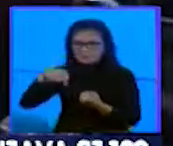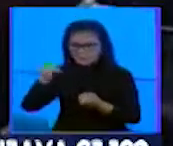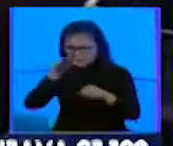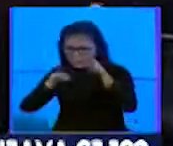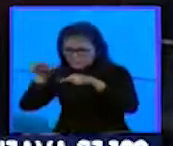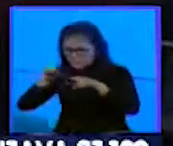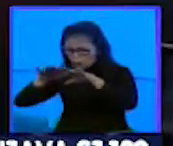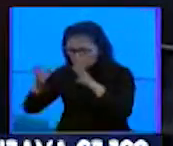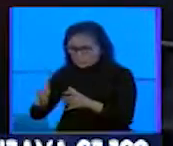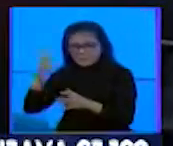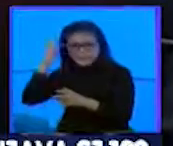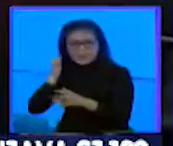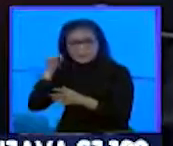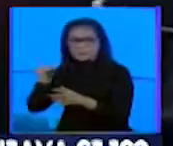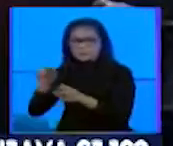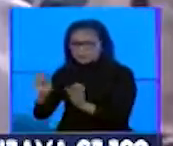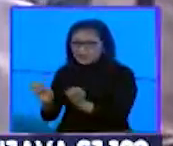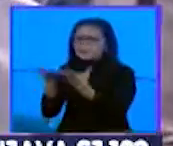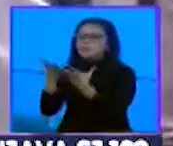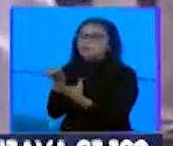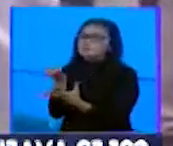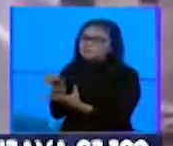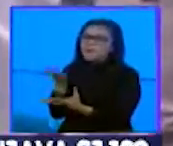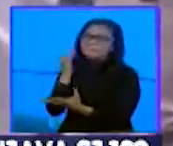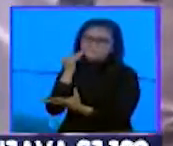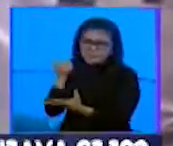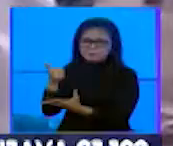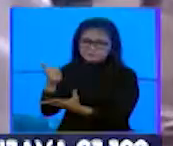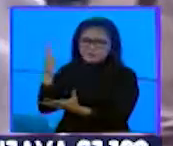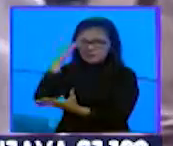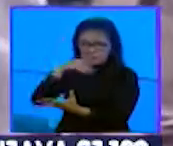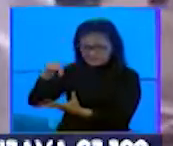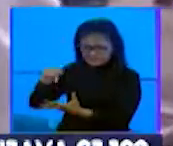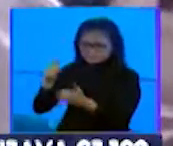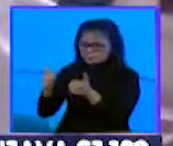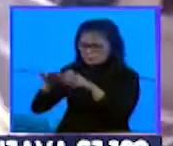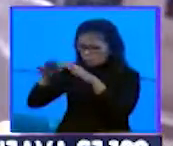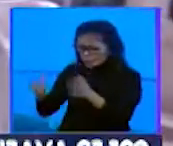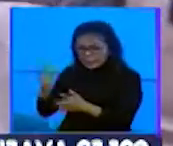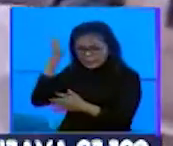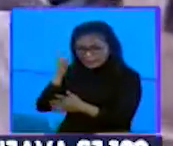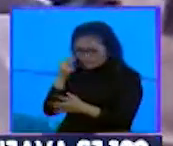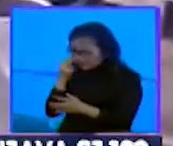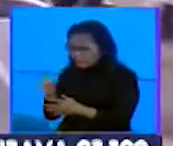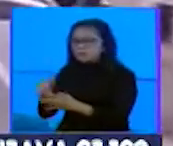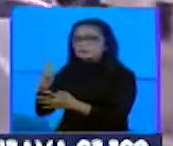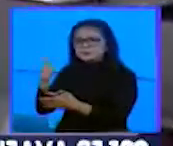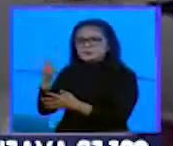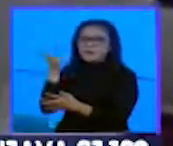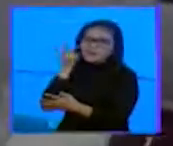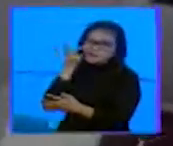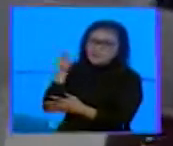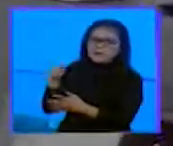lebih mudah, sehingga nantinya diharapkan memang hari ini penemuan dari black box untuk melihat rekam kejadian dan mendapatkan titik